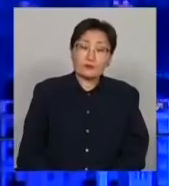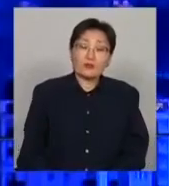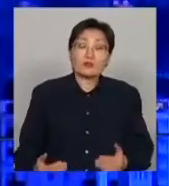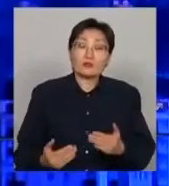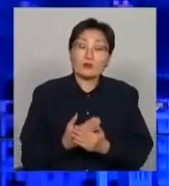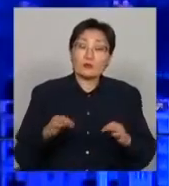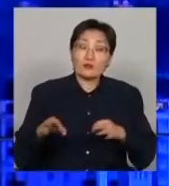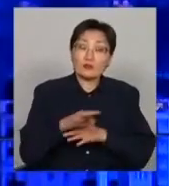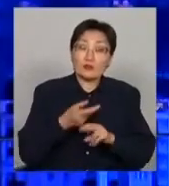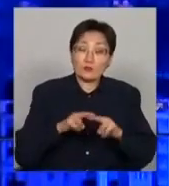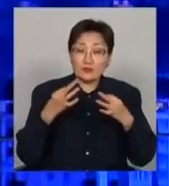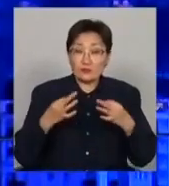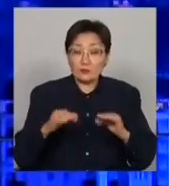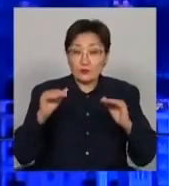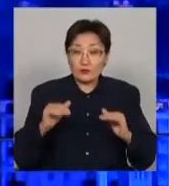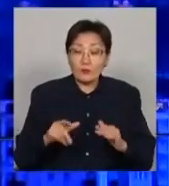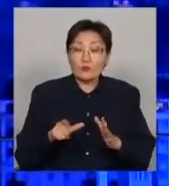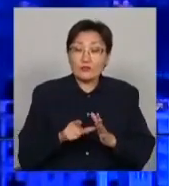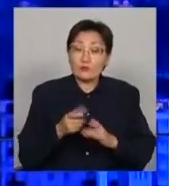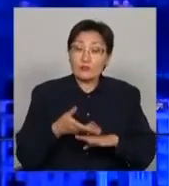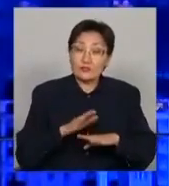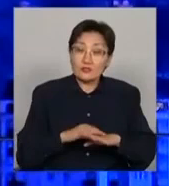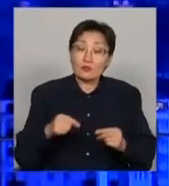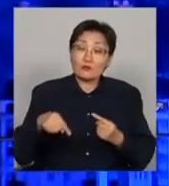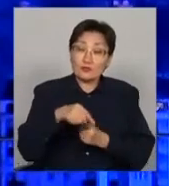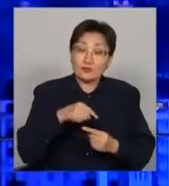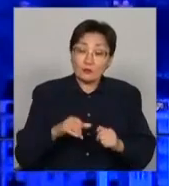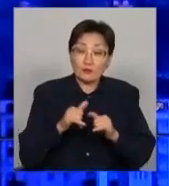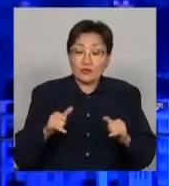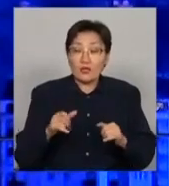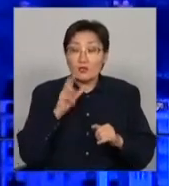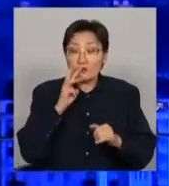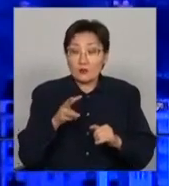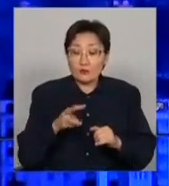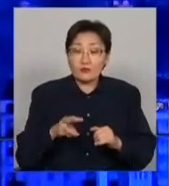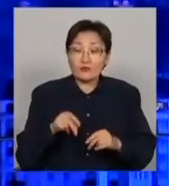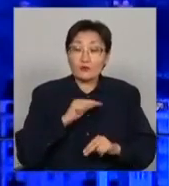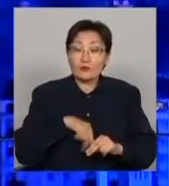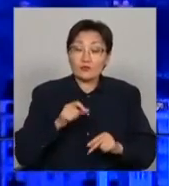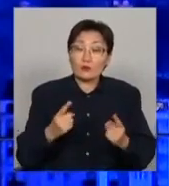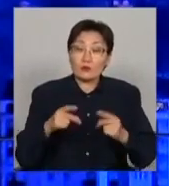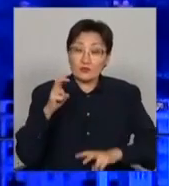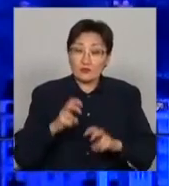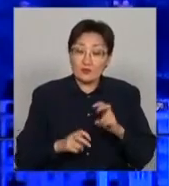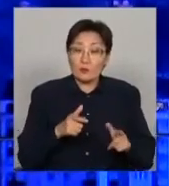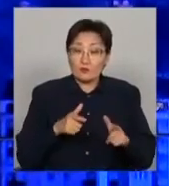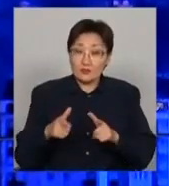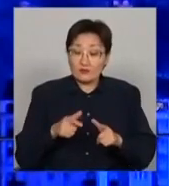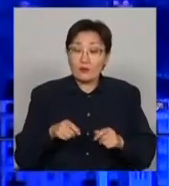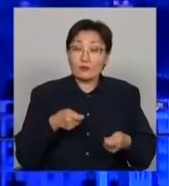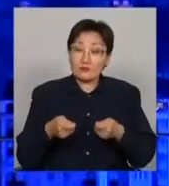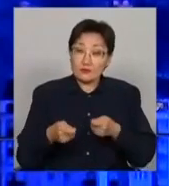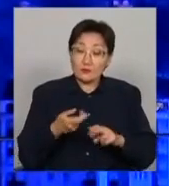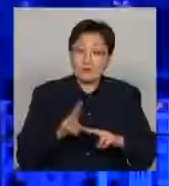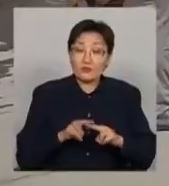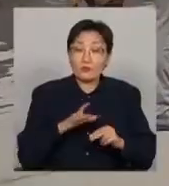Новый проект, который позволит снизить налоговую нагрузку на бизнес и увеличить зарплаты сотрудников крупных предприятий, разрабатывают в правительстве.